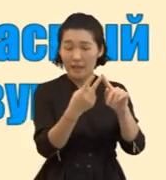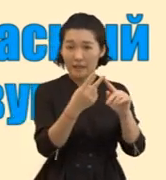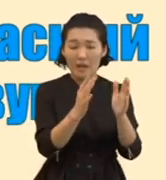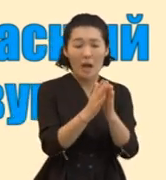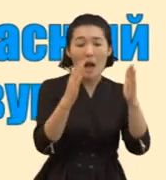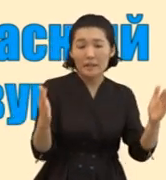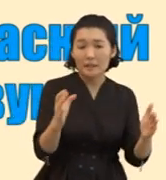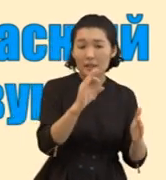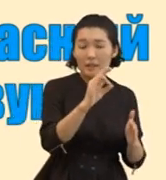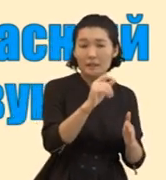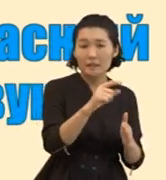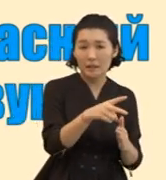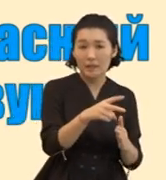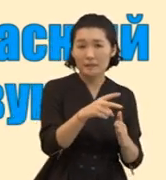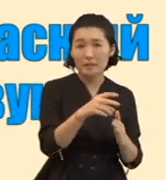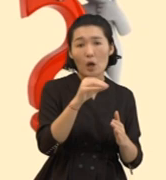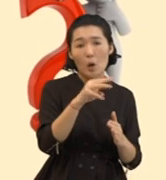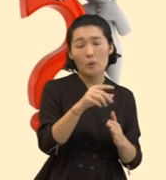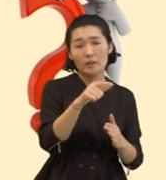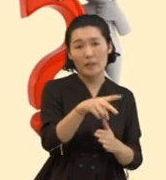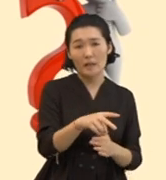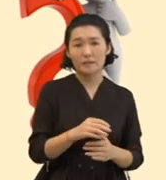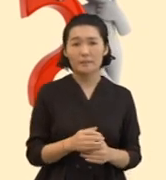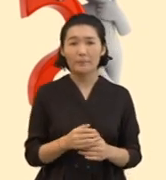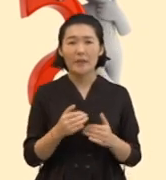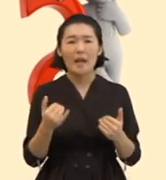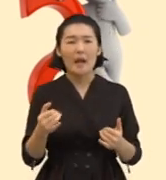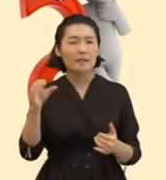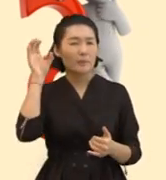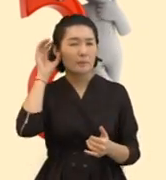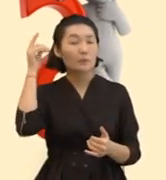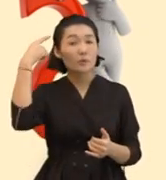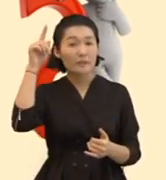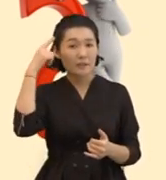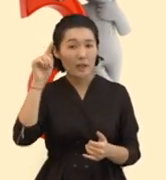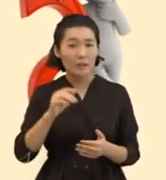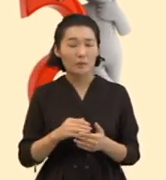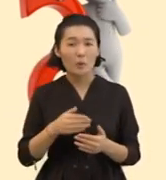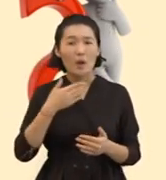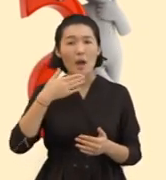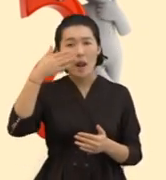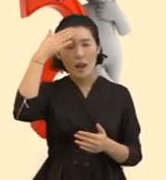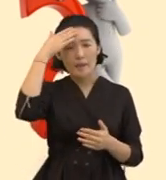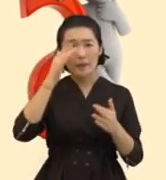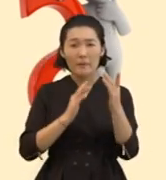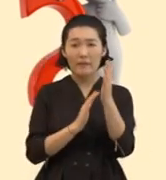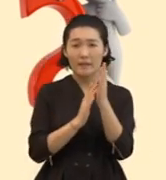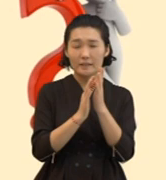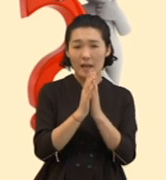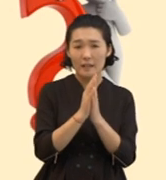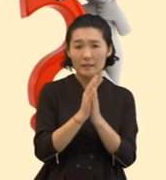согласны от гласного а теперь послушайте загадку летом вырастает а